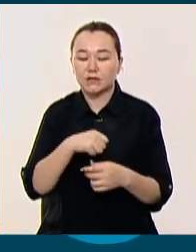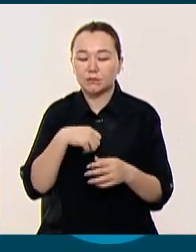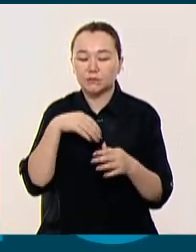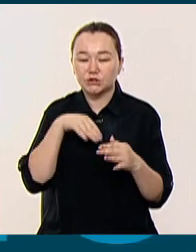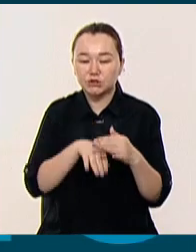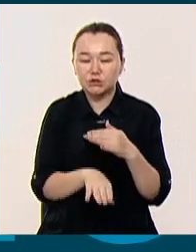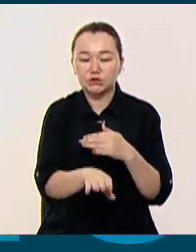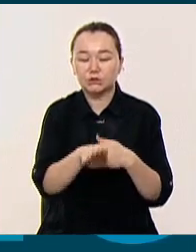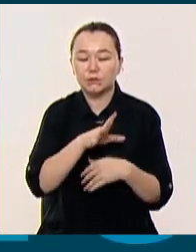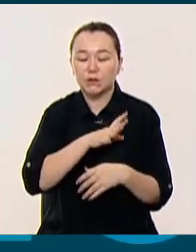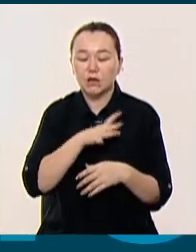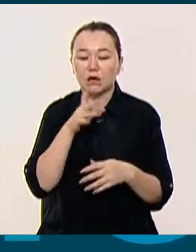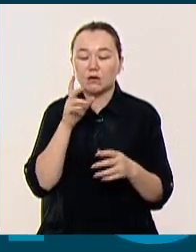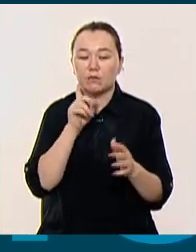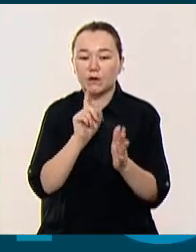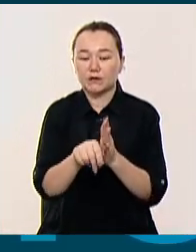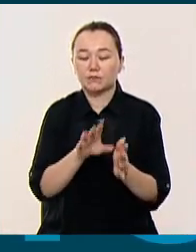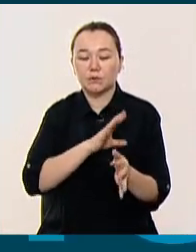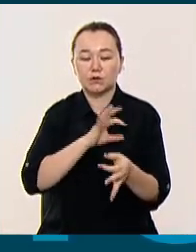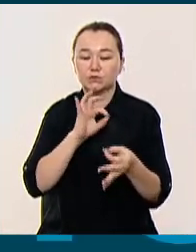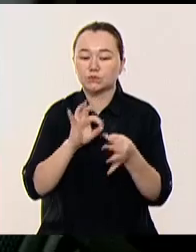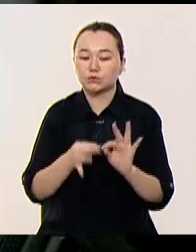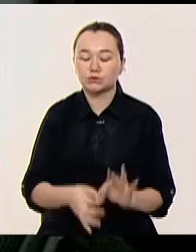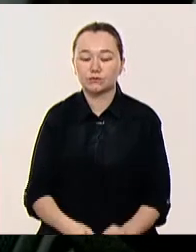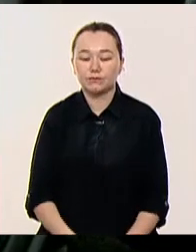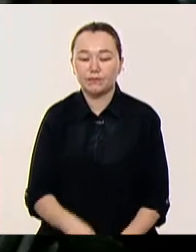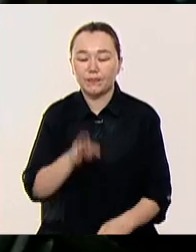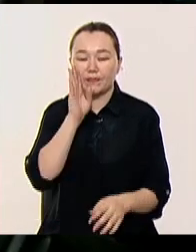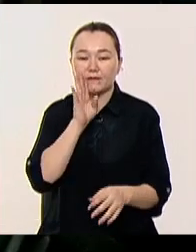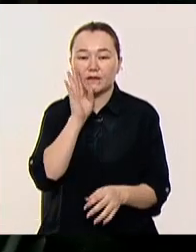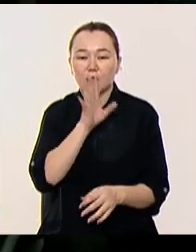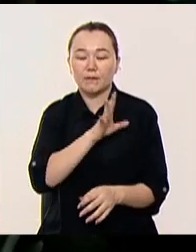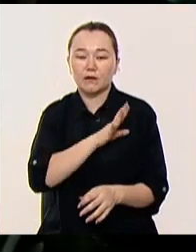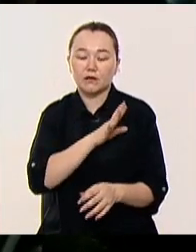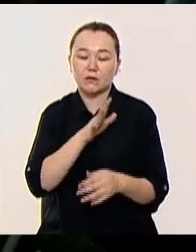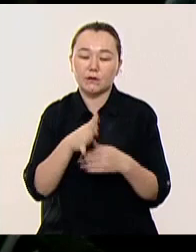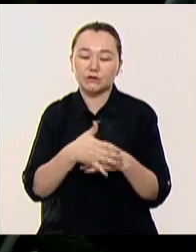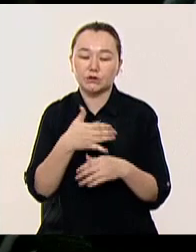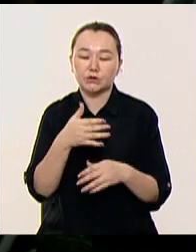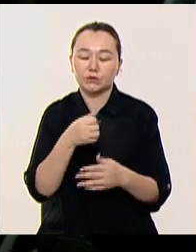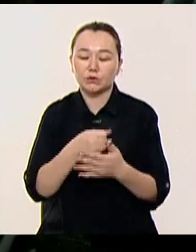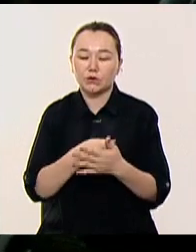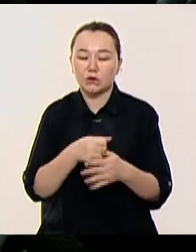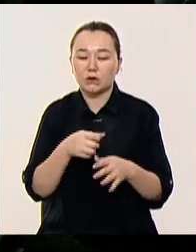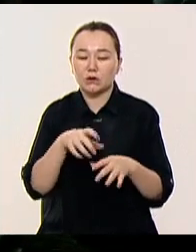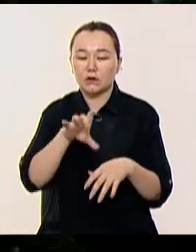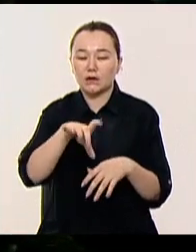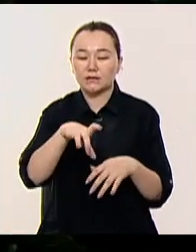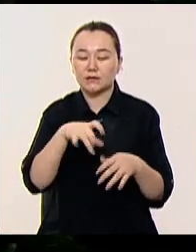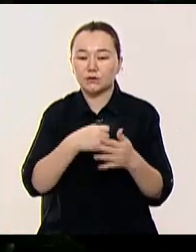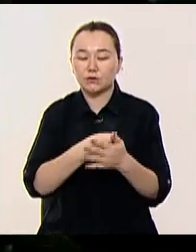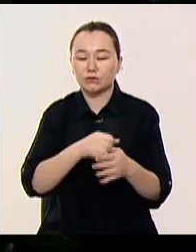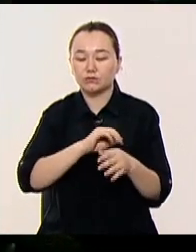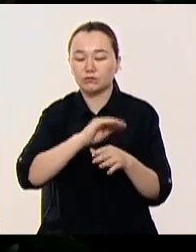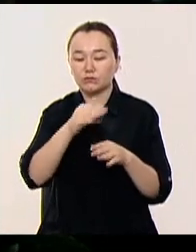части развязки. Говорят, проехать было сложно. Воды было почти до арки колеса. Я не знаю, машина